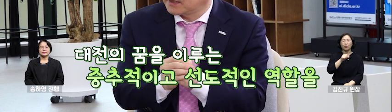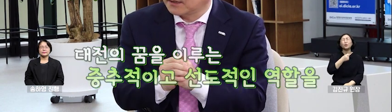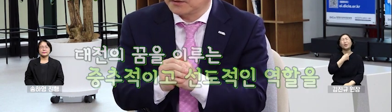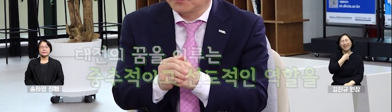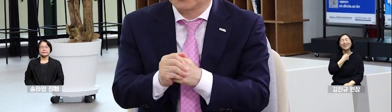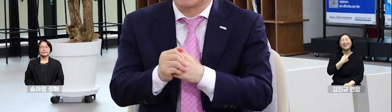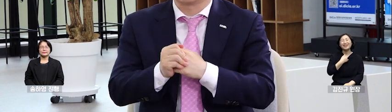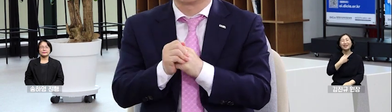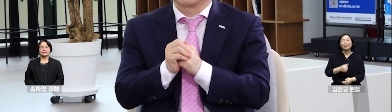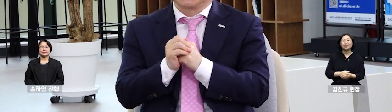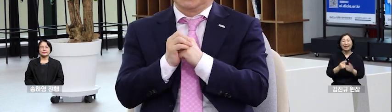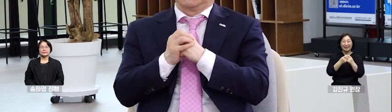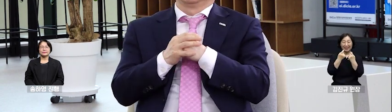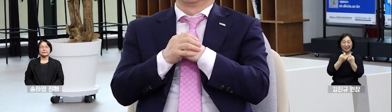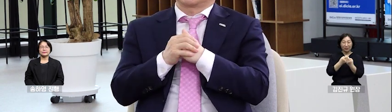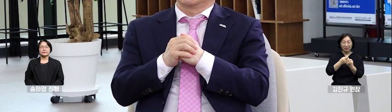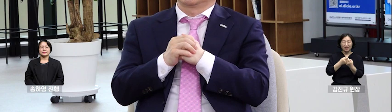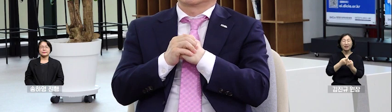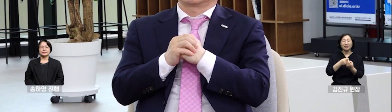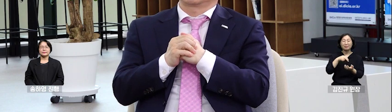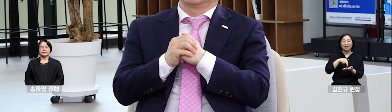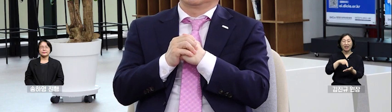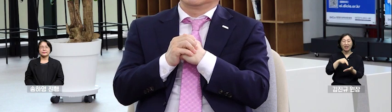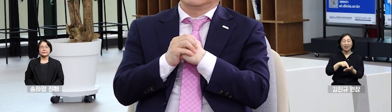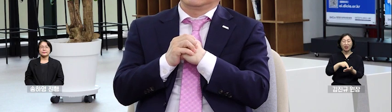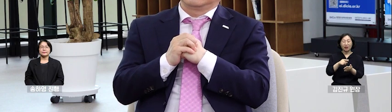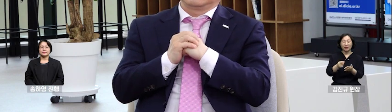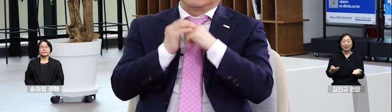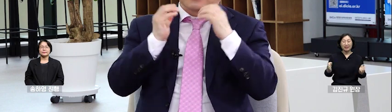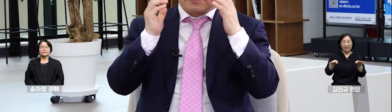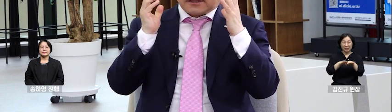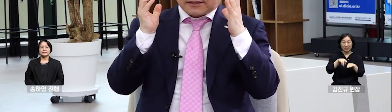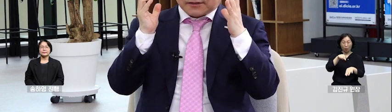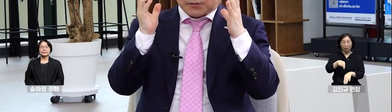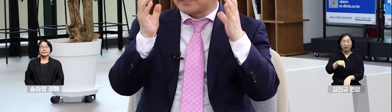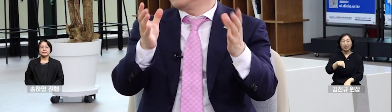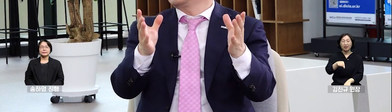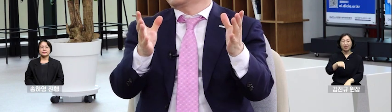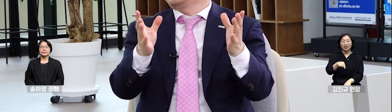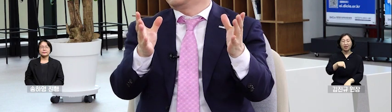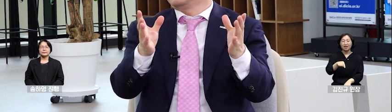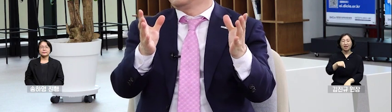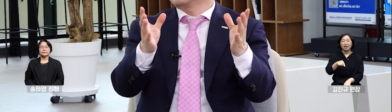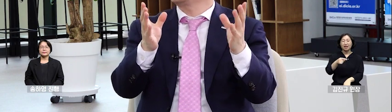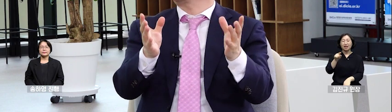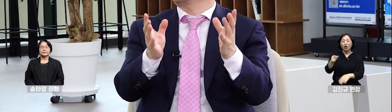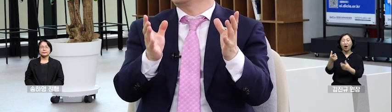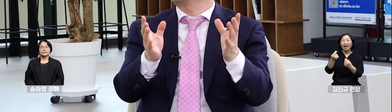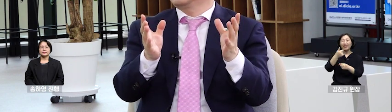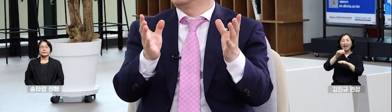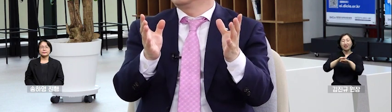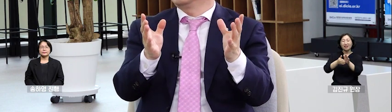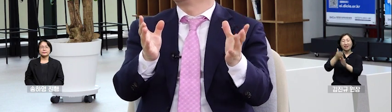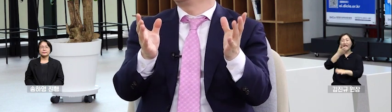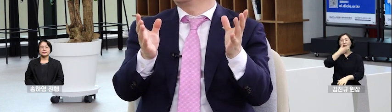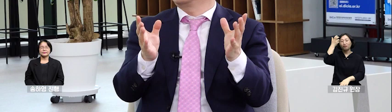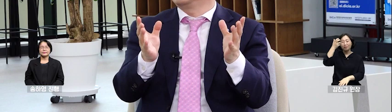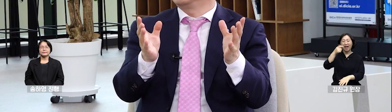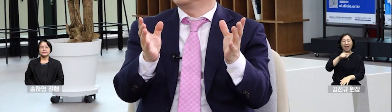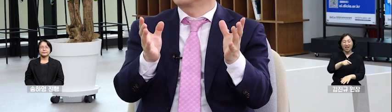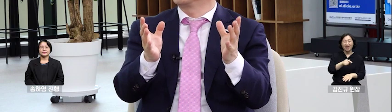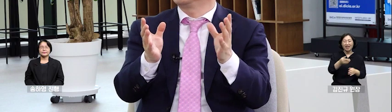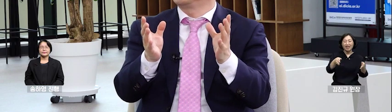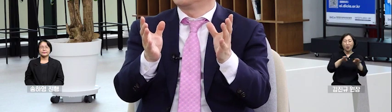싶습니다 그리고 개인적으로도 정보 문화산업 진흥원이 정말 기여했다 4 큰 역할을 했구나 이런